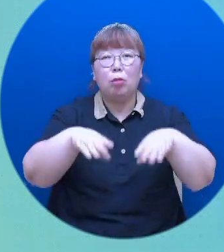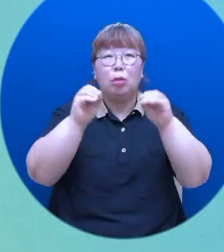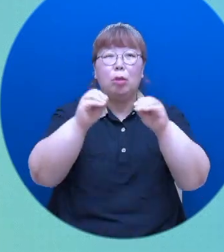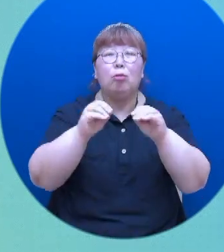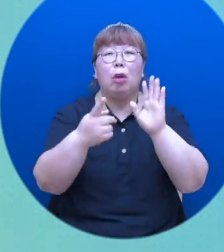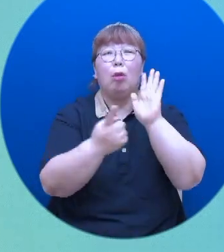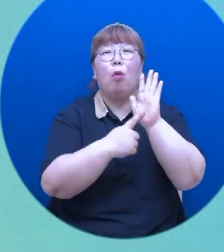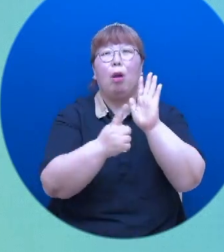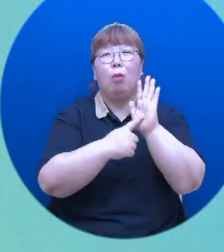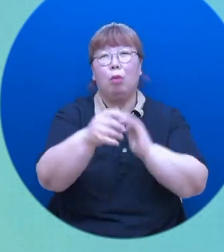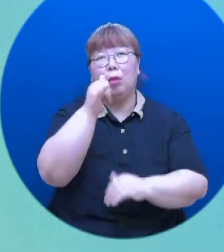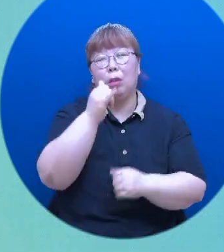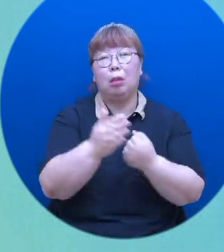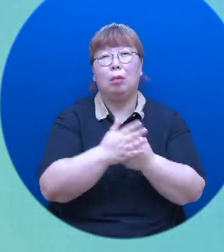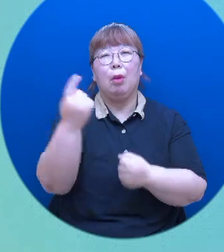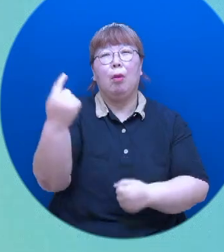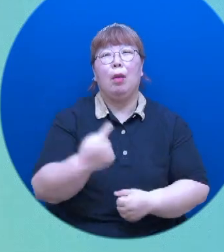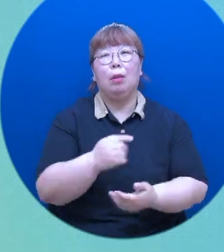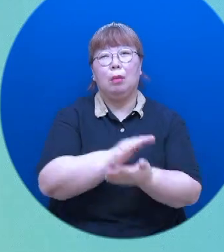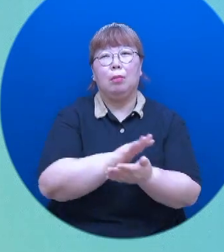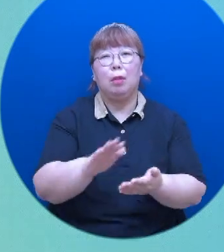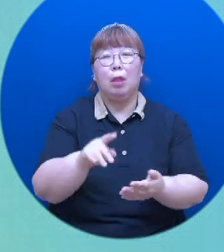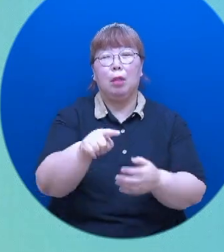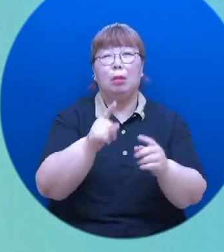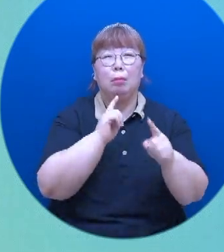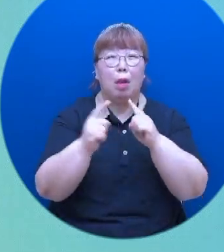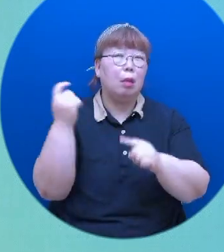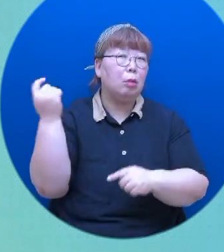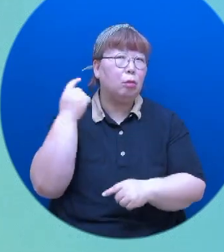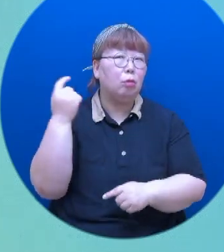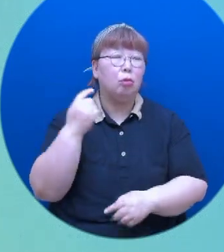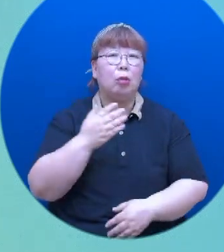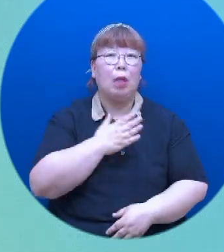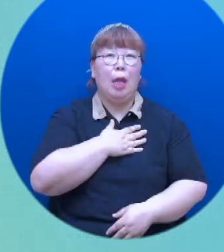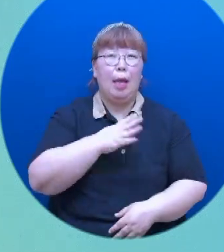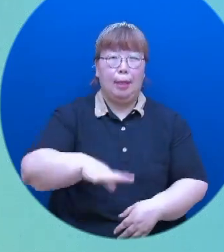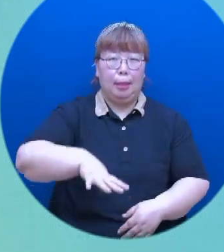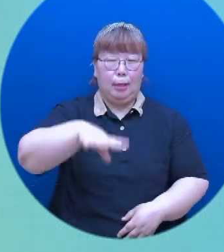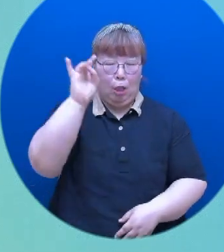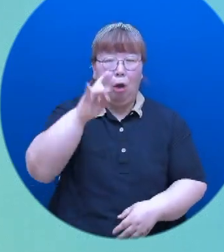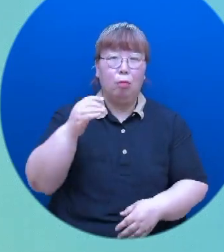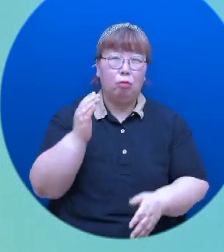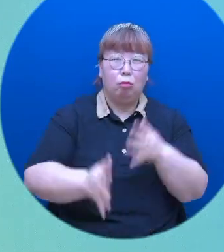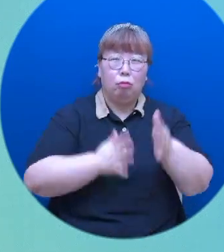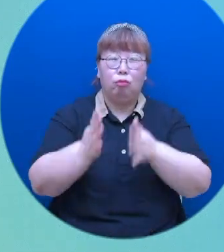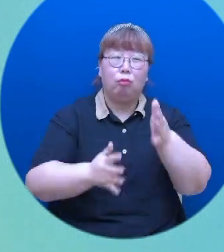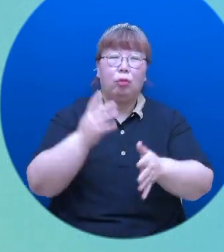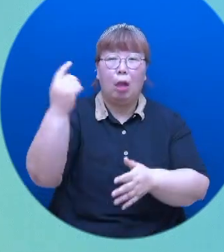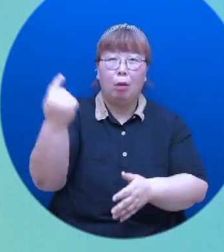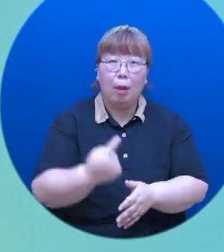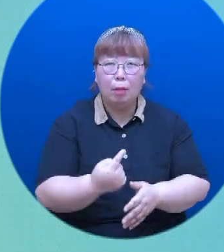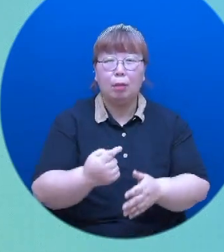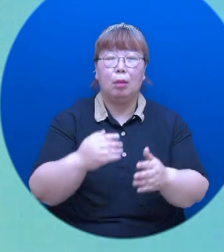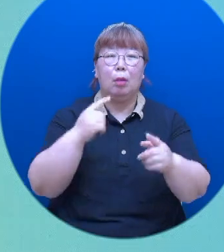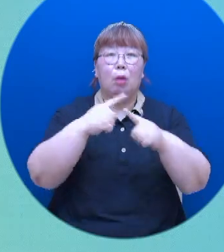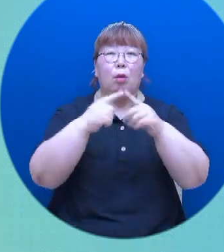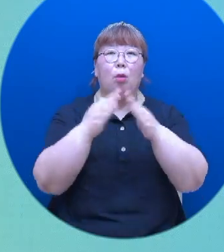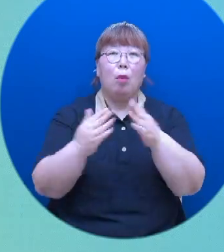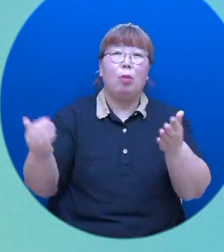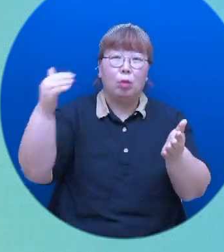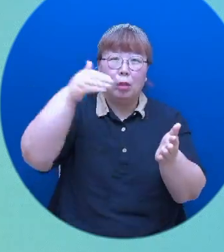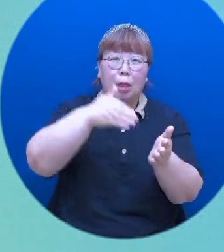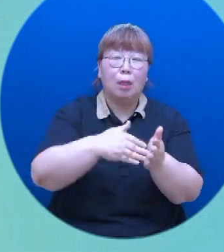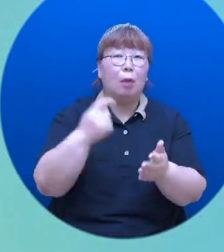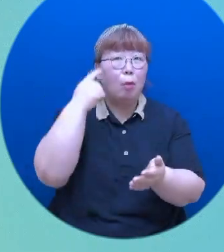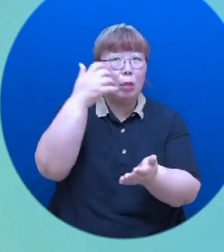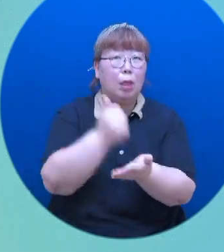광고를 하셨습니다. 저는 그 말을 듣고 내가 1순위로 제일 먼저 교회 가서 그 목사님의